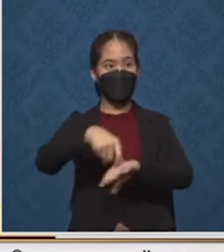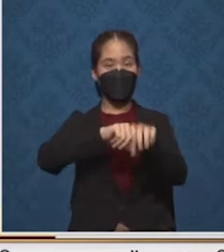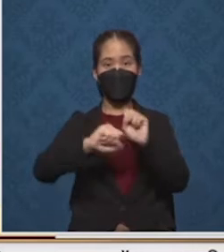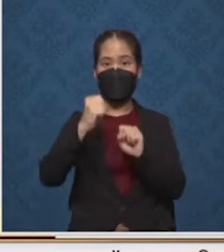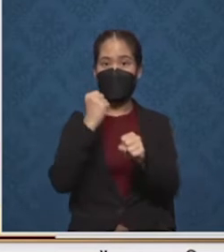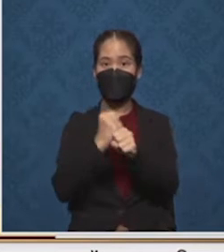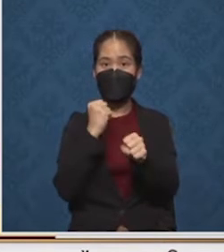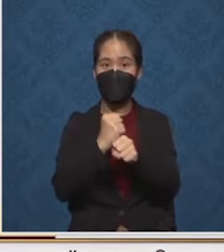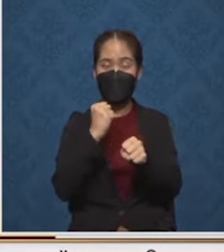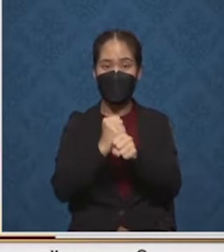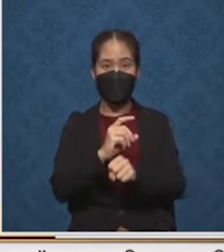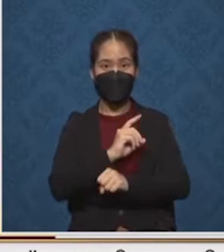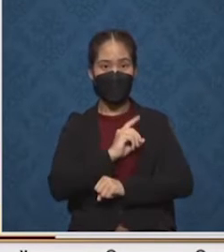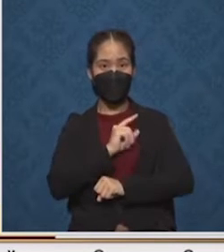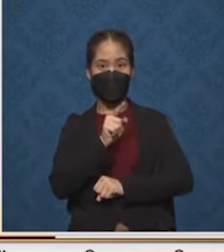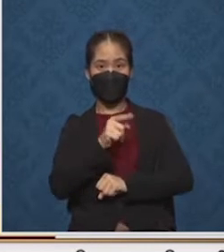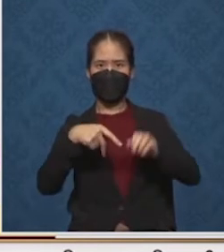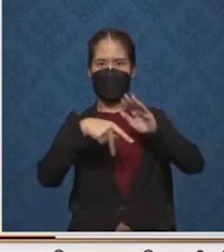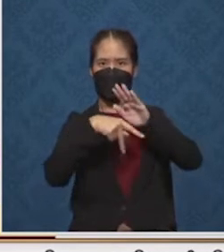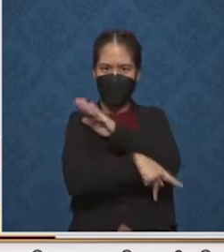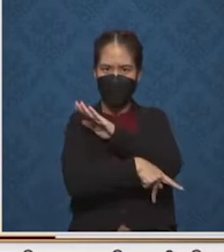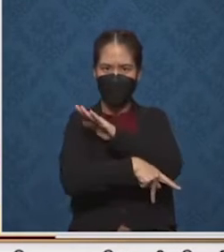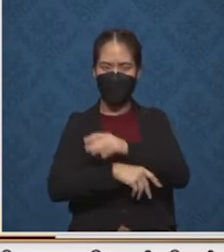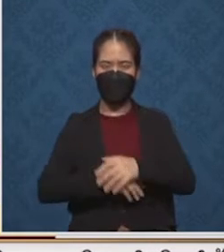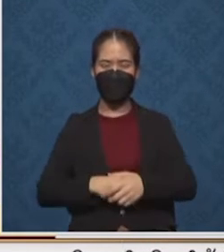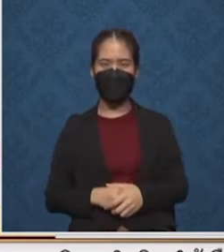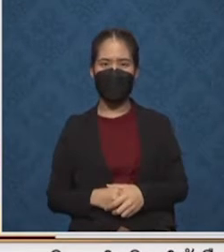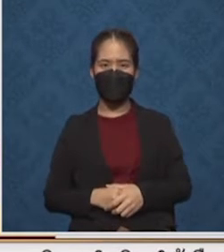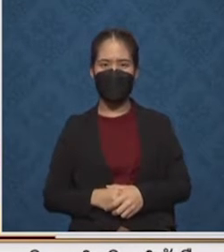ละเว้นปฏิบัติหน้าที่โดยทุจริตครับ